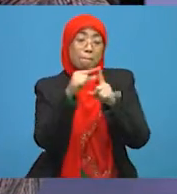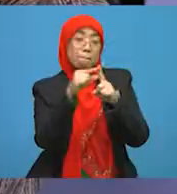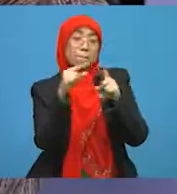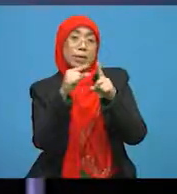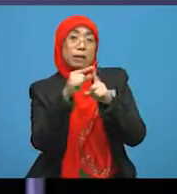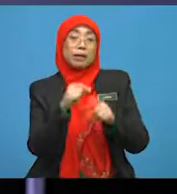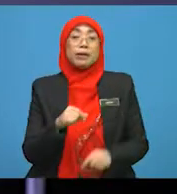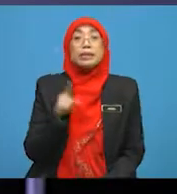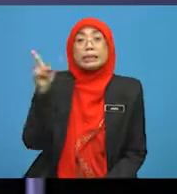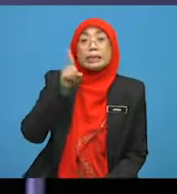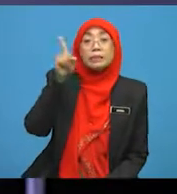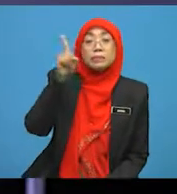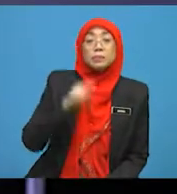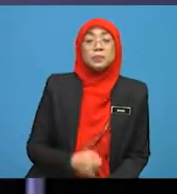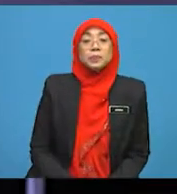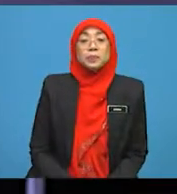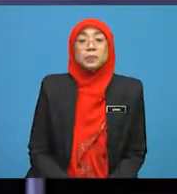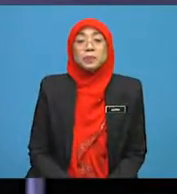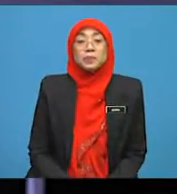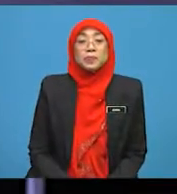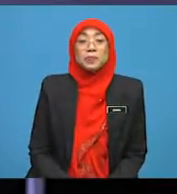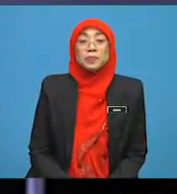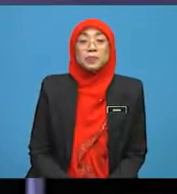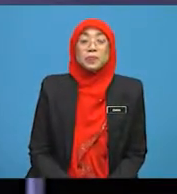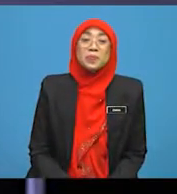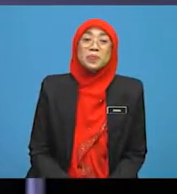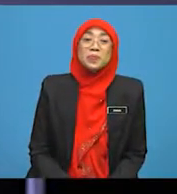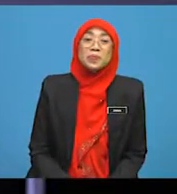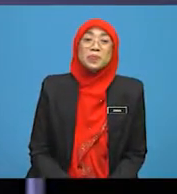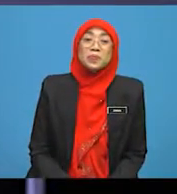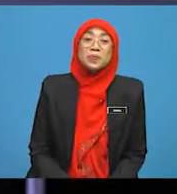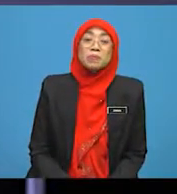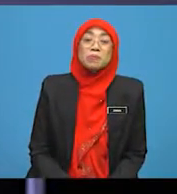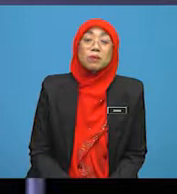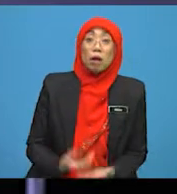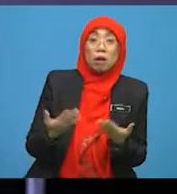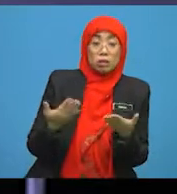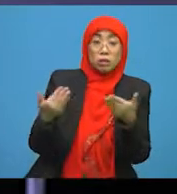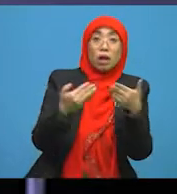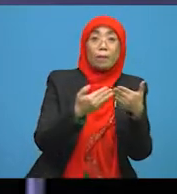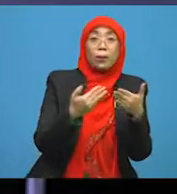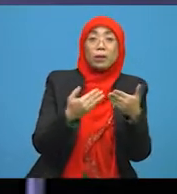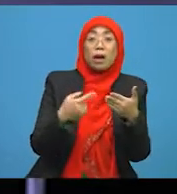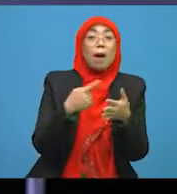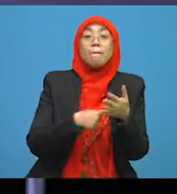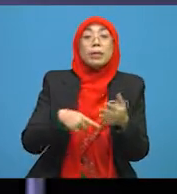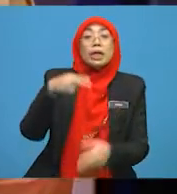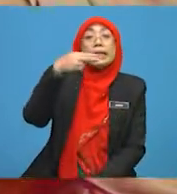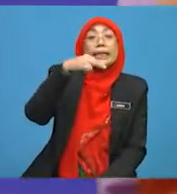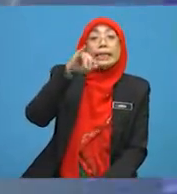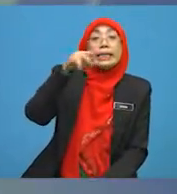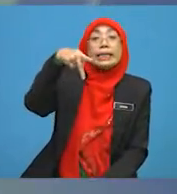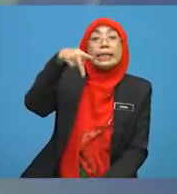Zikri. Baiklah para pelajar, sekarang Cikgu akan sambung perbincangan kita tentang hiponim